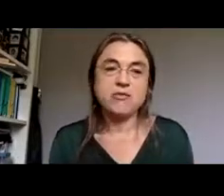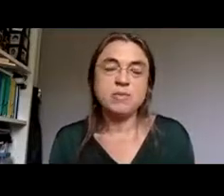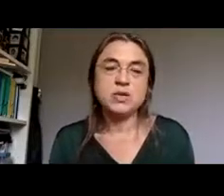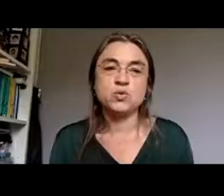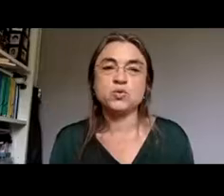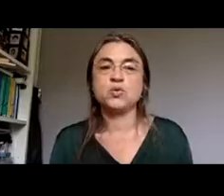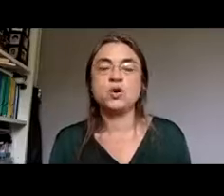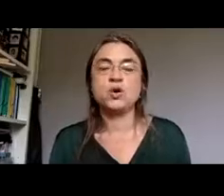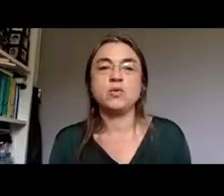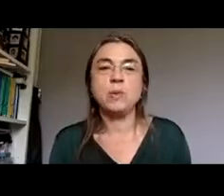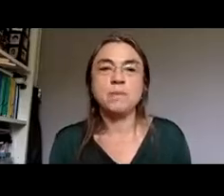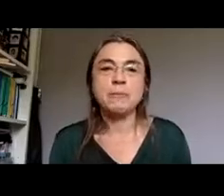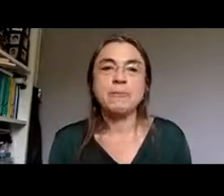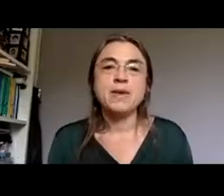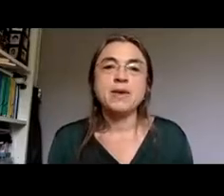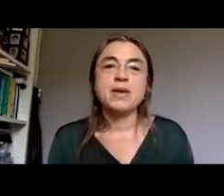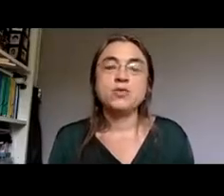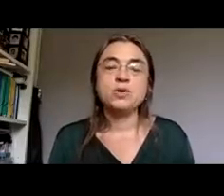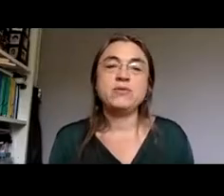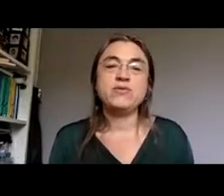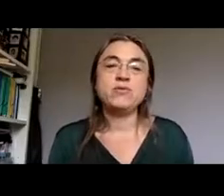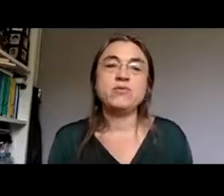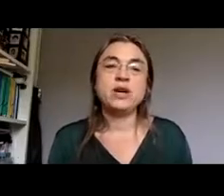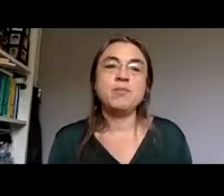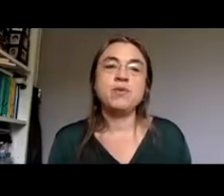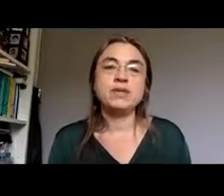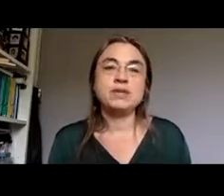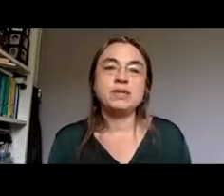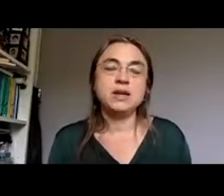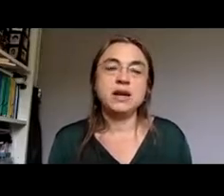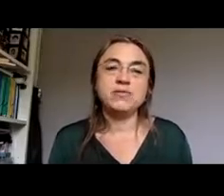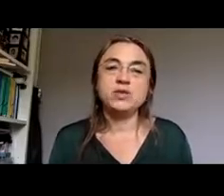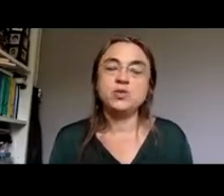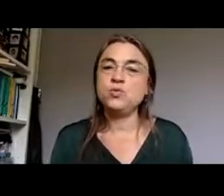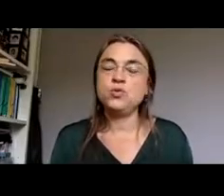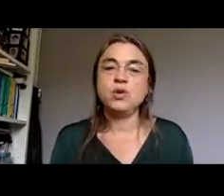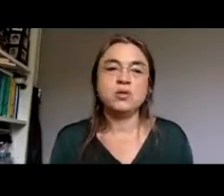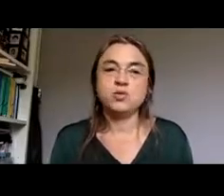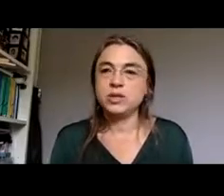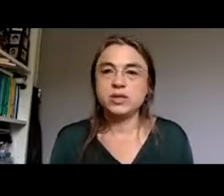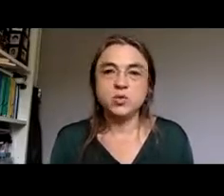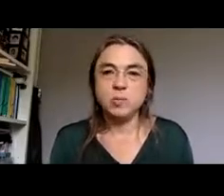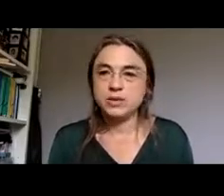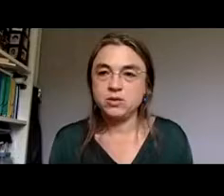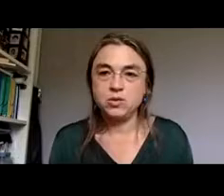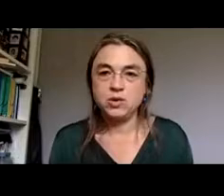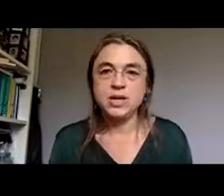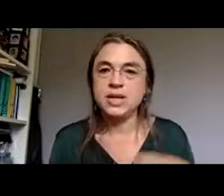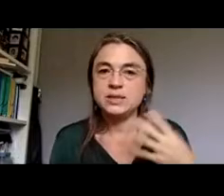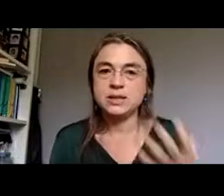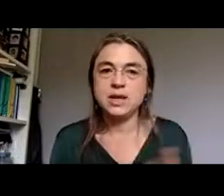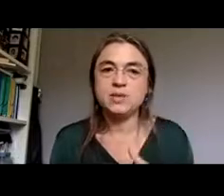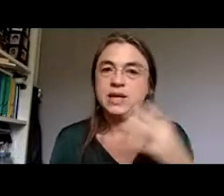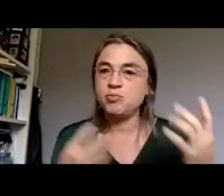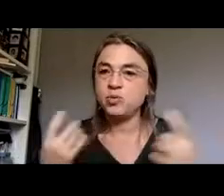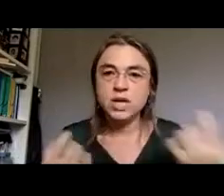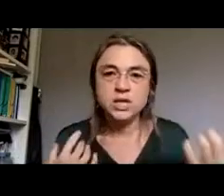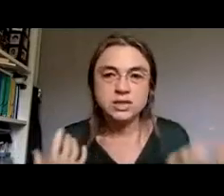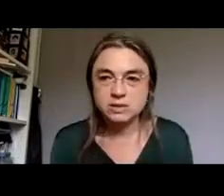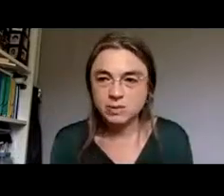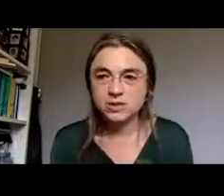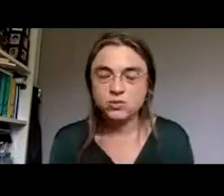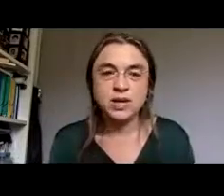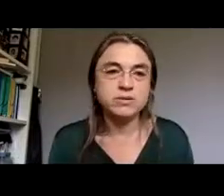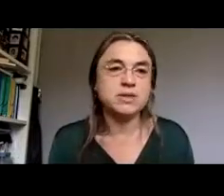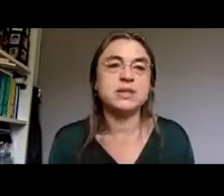les informations sonores qu'ils n'ont pas. Et donc, ils vont vraiment investir la vision dans la communication en particulier, lecture labiale, les pointages,